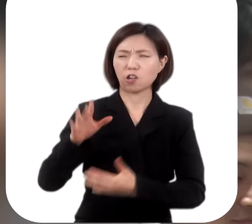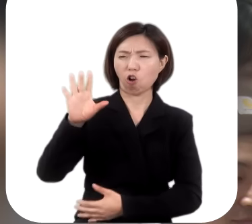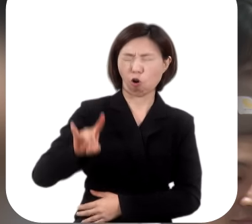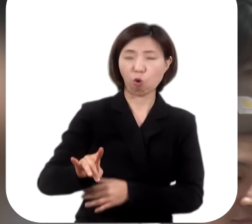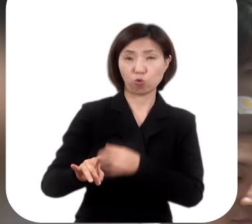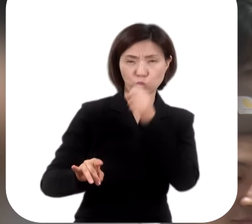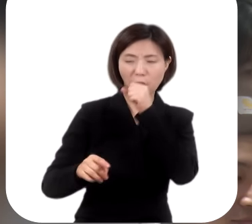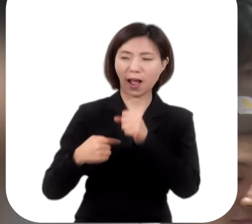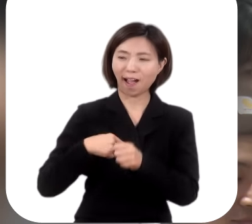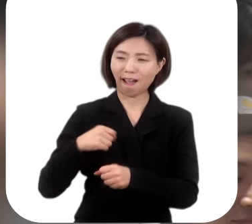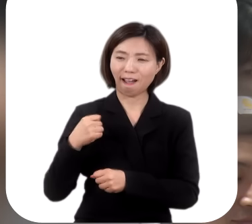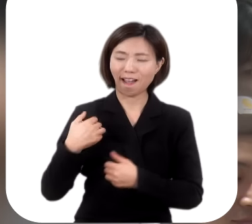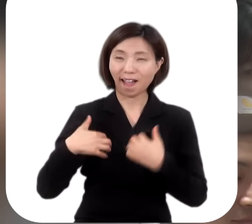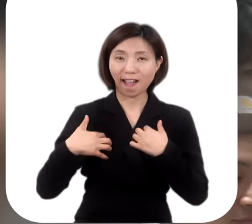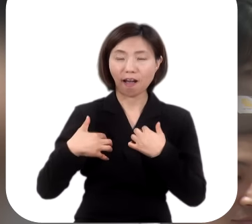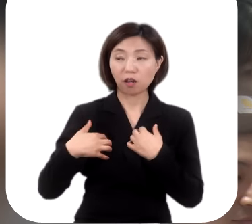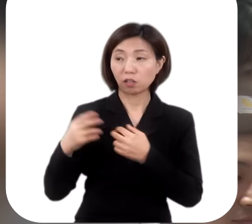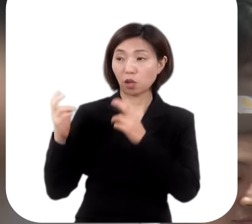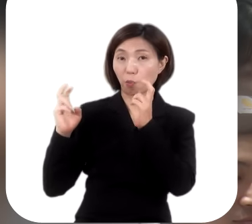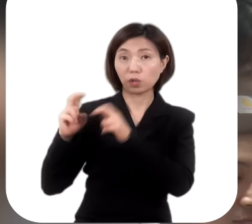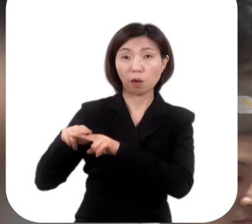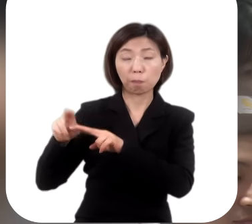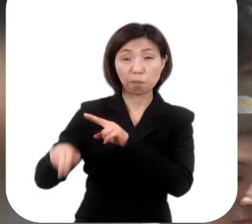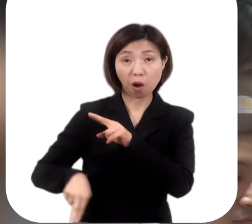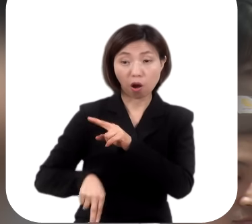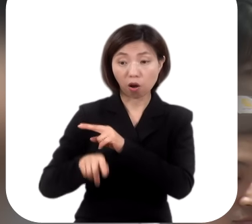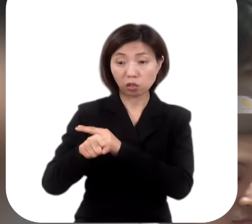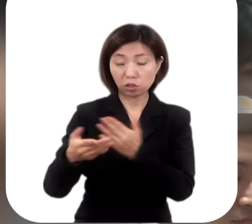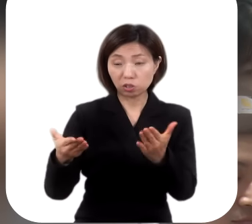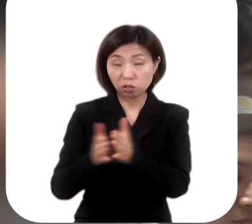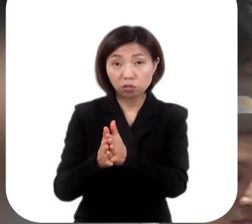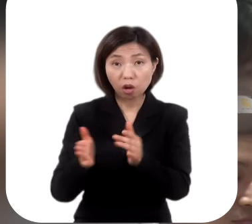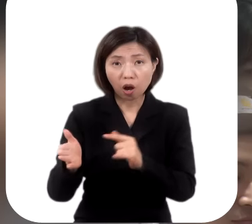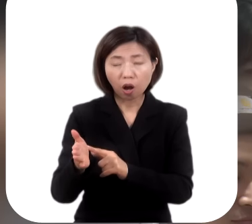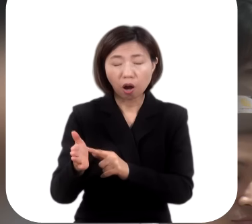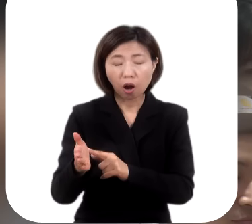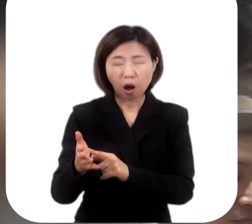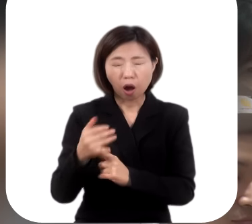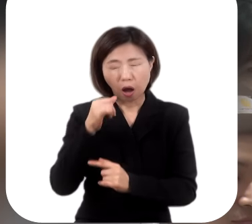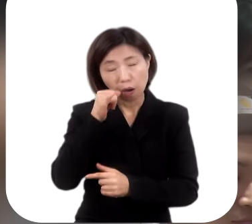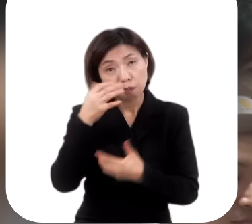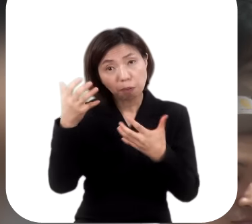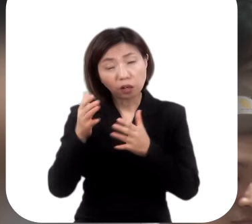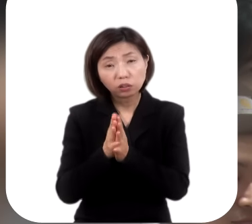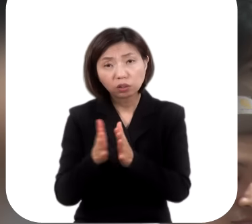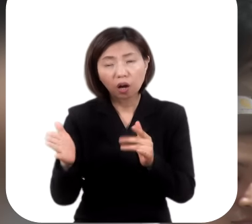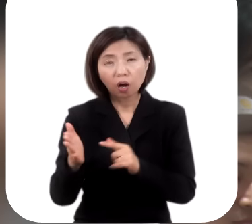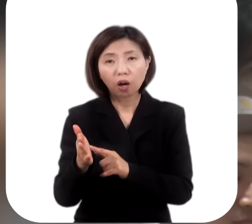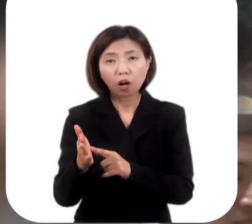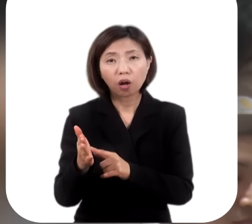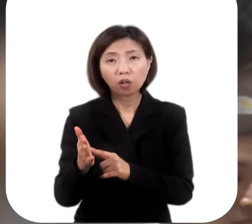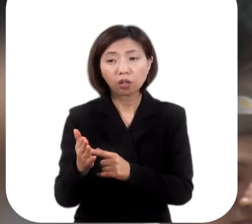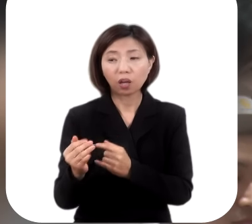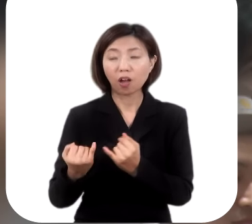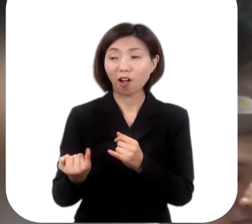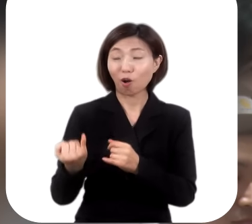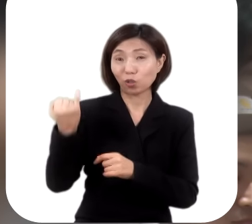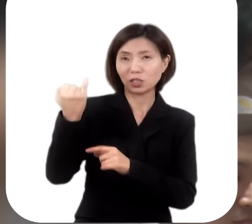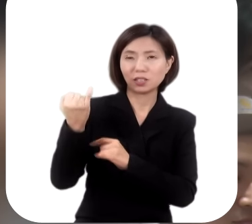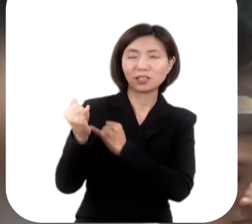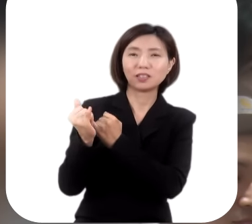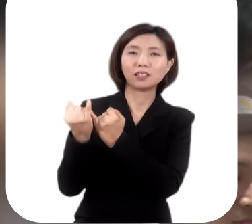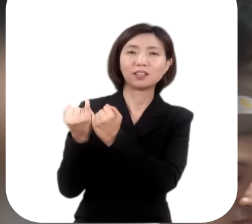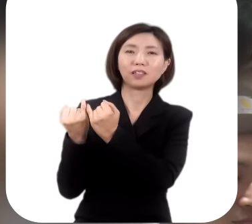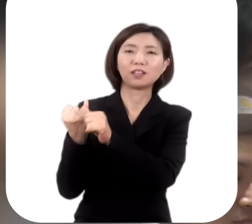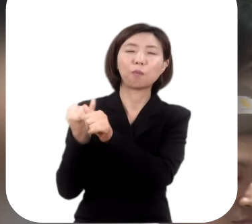적성이 맞다 하여서 자기가 하는 일을 그만두고 본격적으로 이 일을 매달렸는데, 남편분인